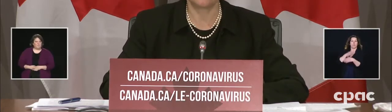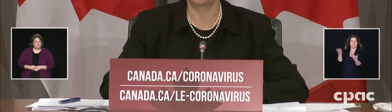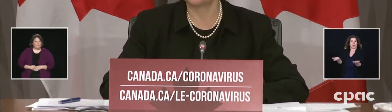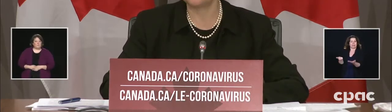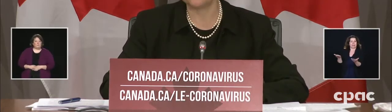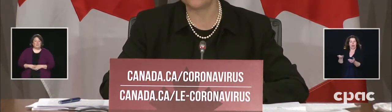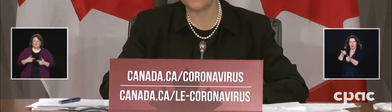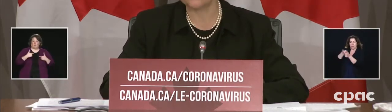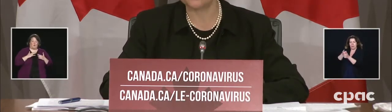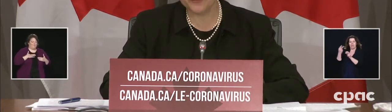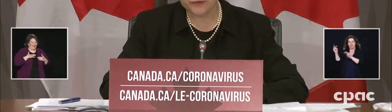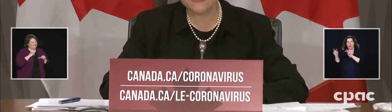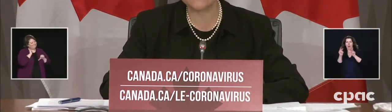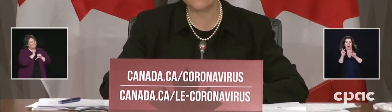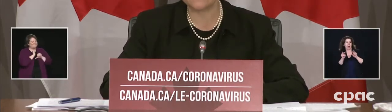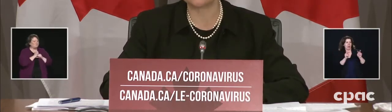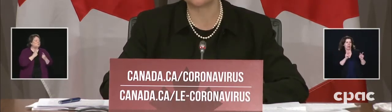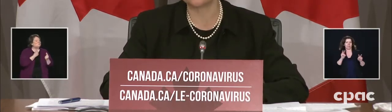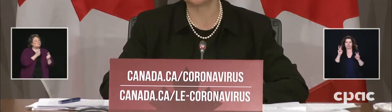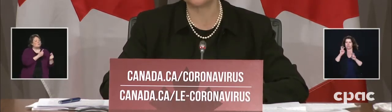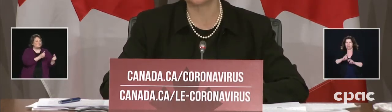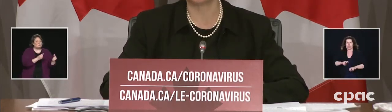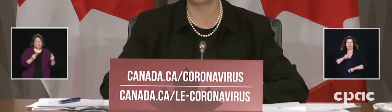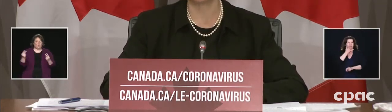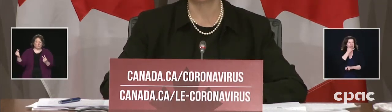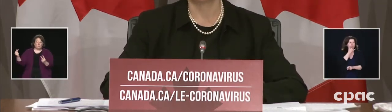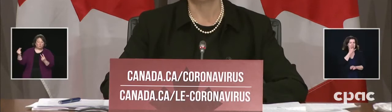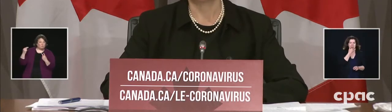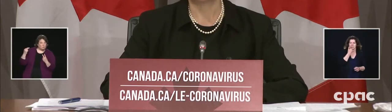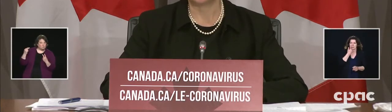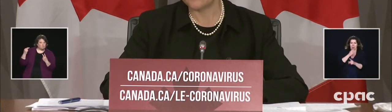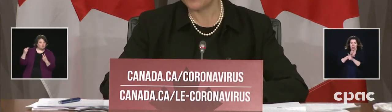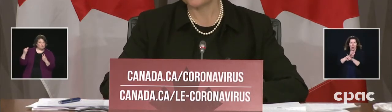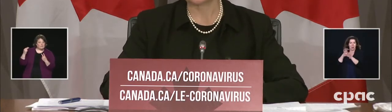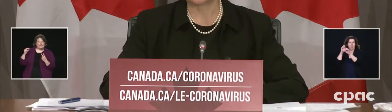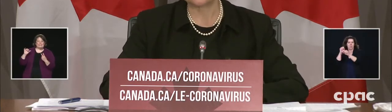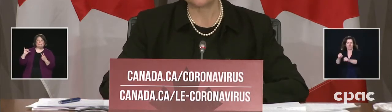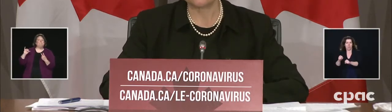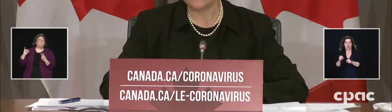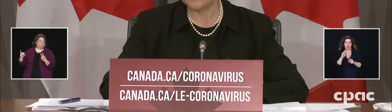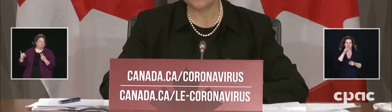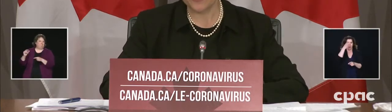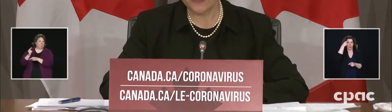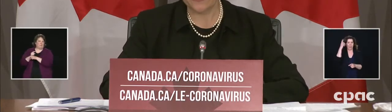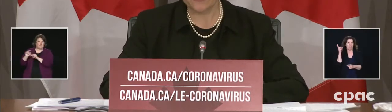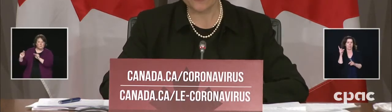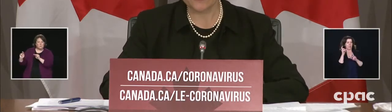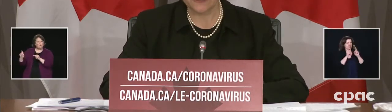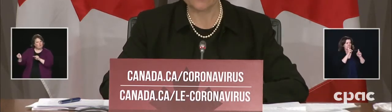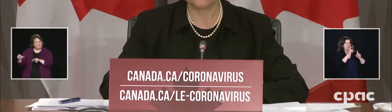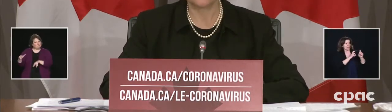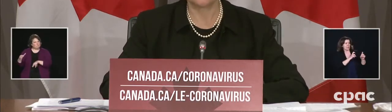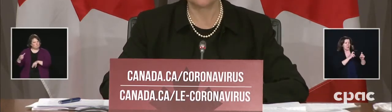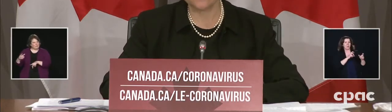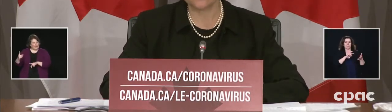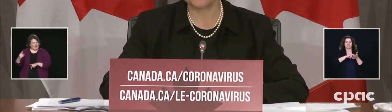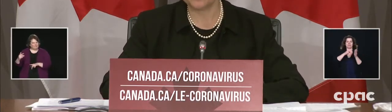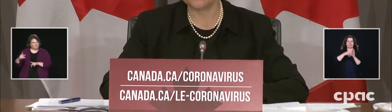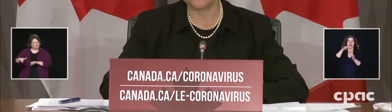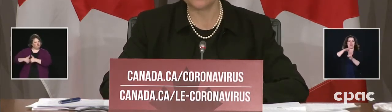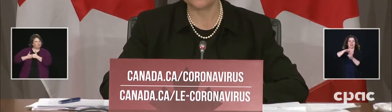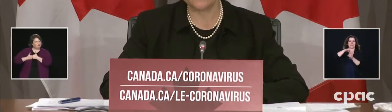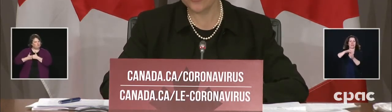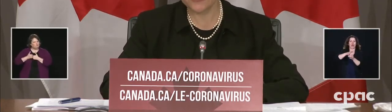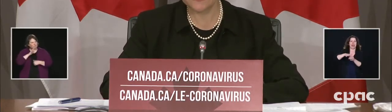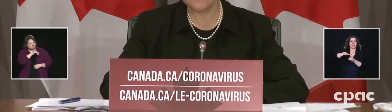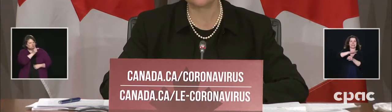présents et ont le pouvoir de poser les questions au gouvernement, les démocraties, absolument incluant la nôtre, sont